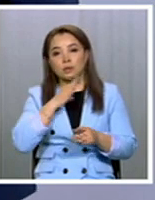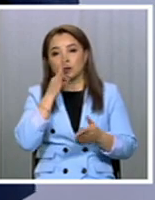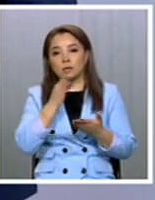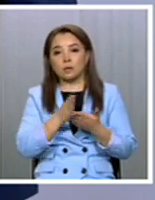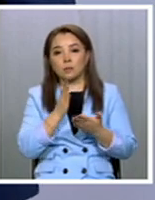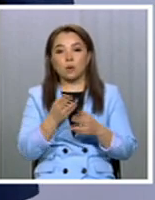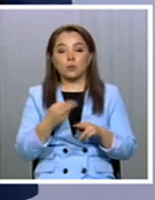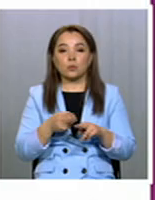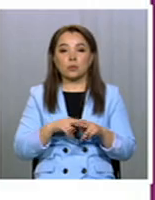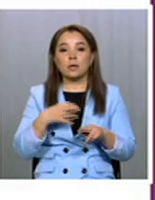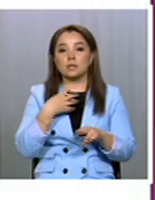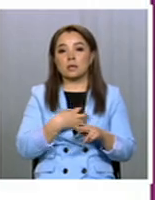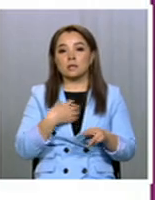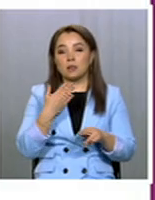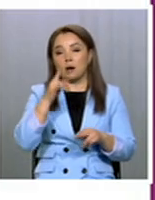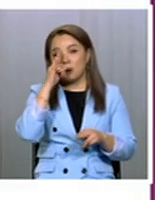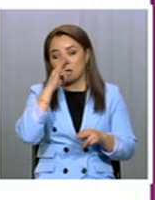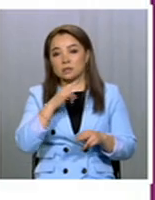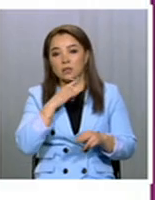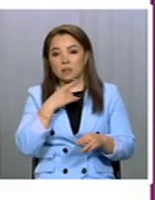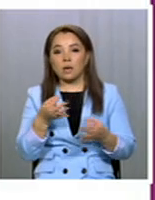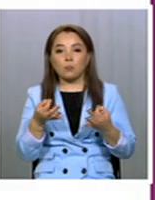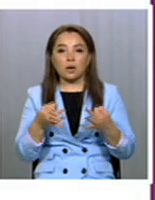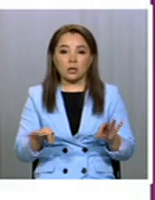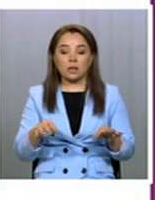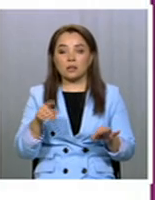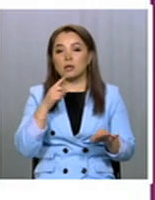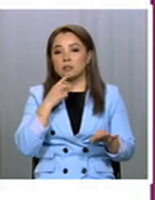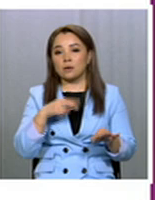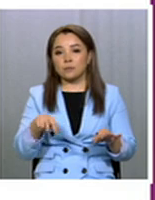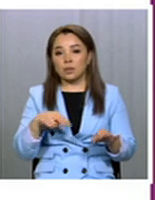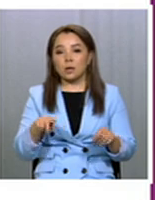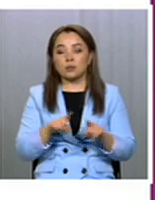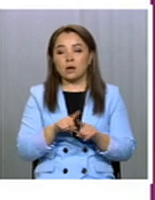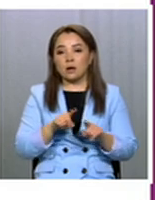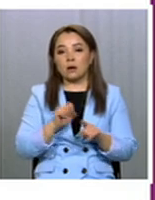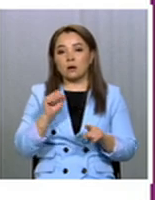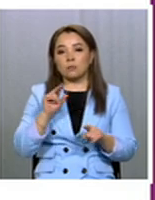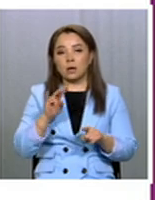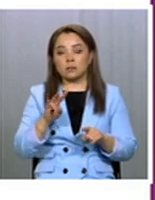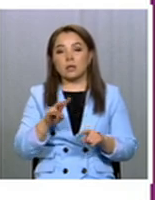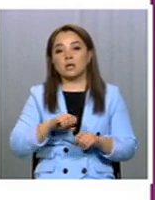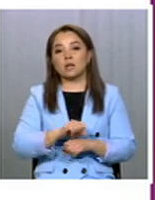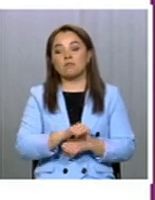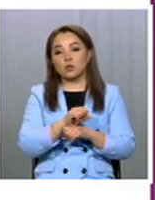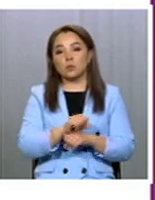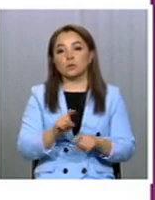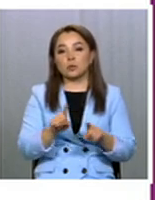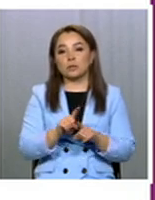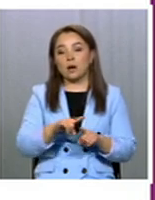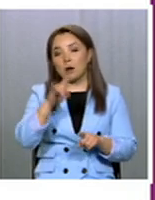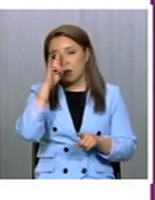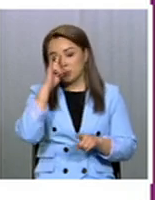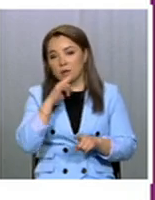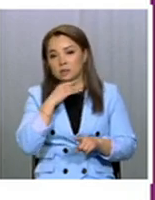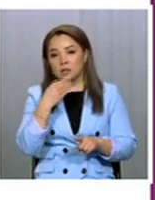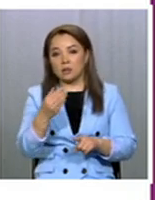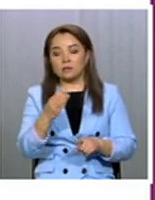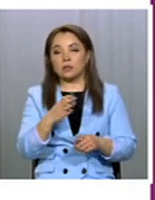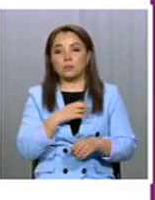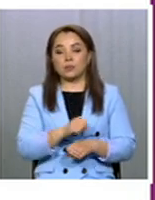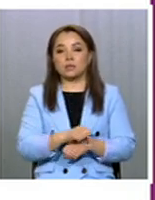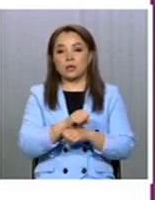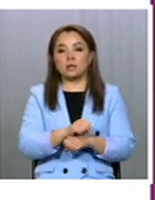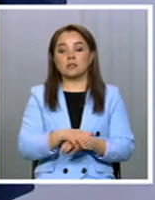Соның негізінде қазақ демократиялық әдебиеті Ақпан революциясы мен Қазақстандағы кенестендіру